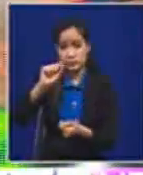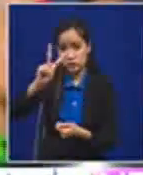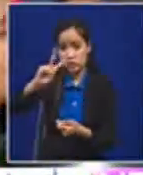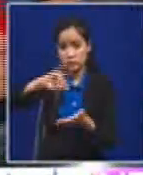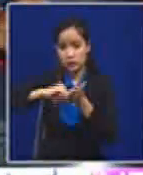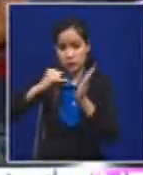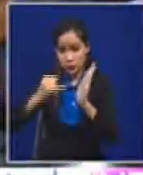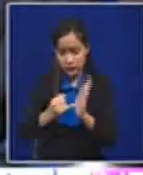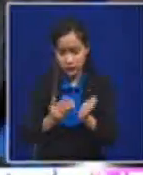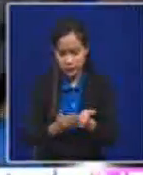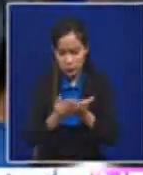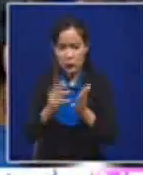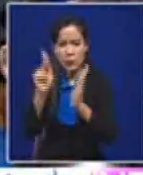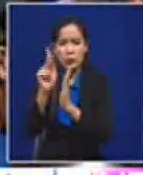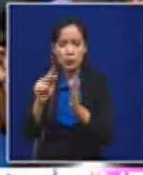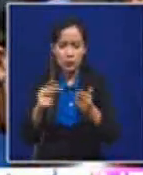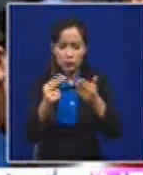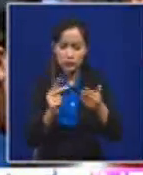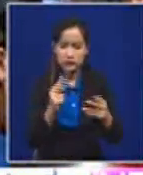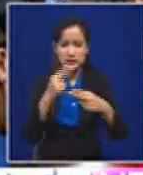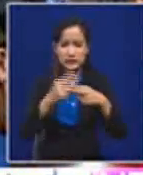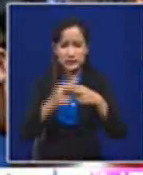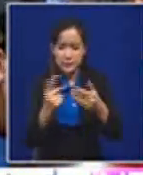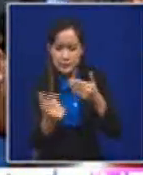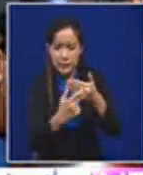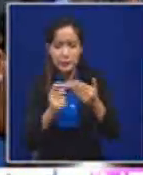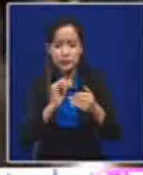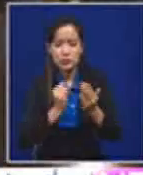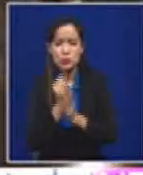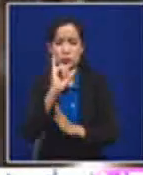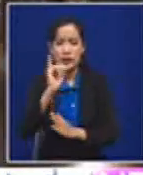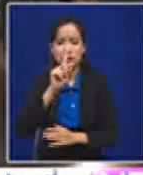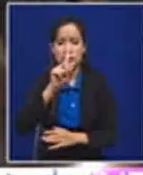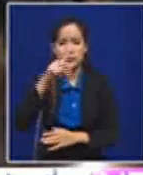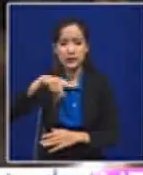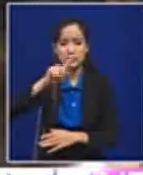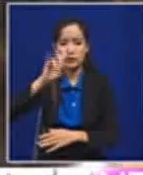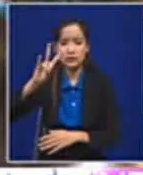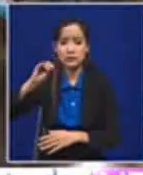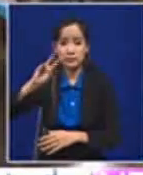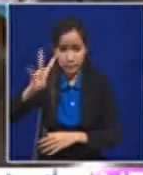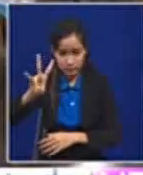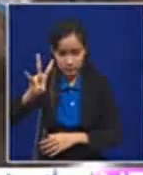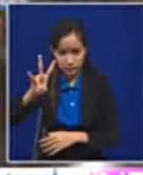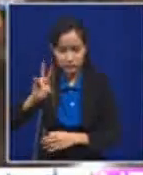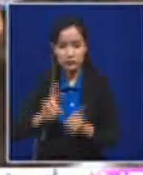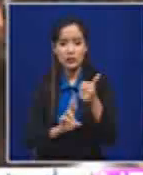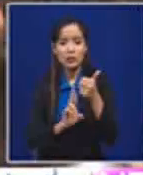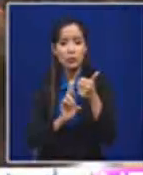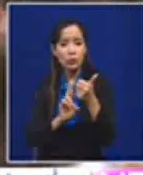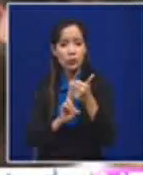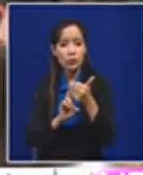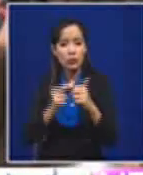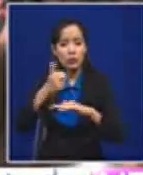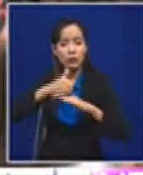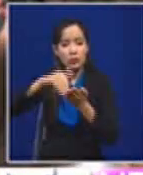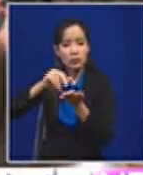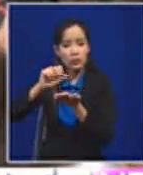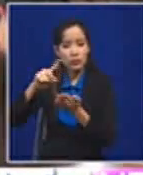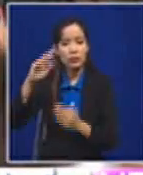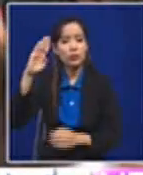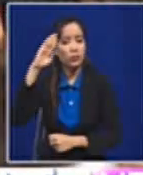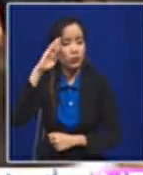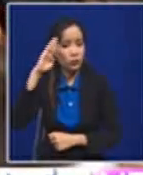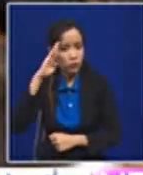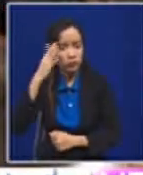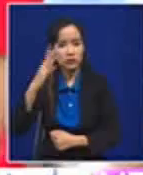ไม่มีเอกสารหรือถูกต้องตามกฎหมายกว่า 1,177 ลำจึงทำให้รองผู้บัญชาการสำนักงานยุทธศาสตร์ตำรวจสำนักง